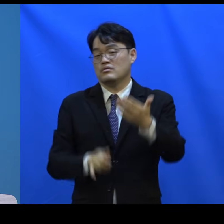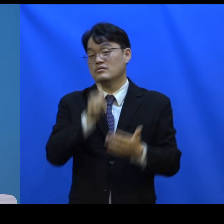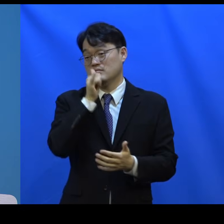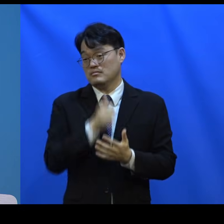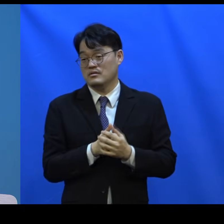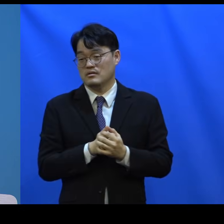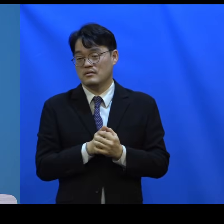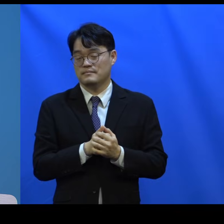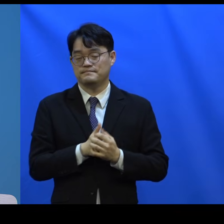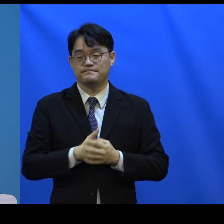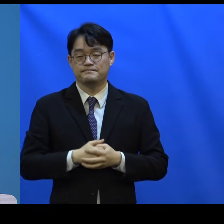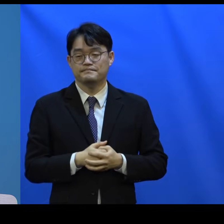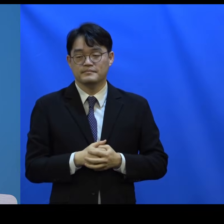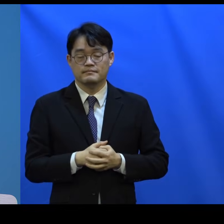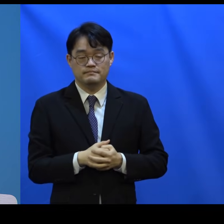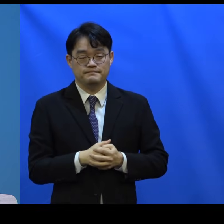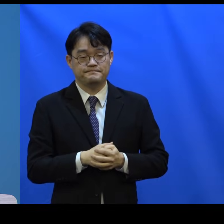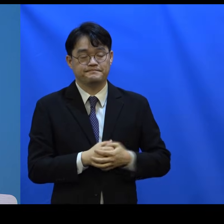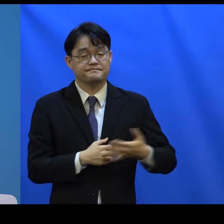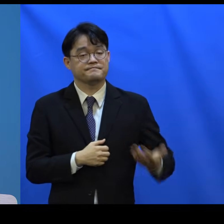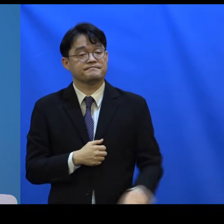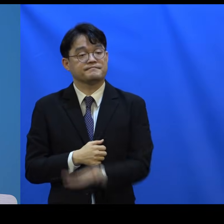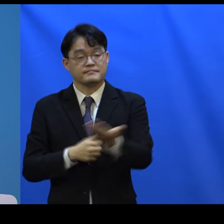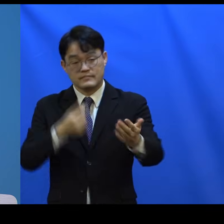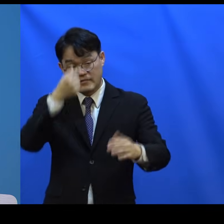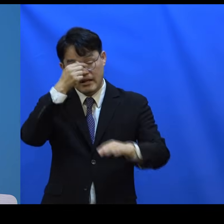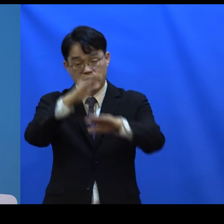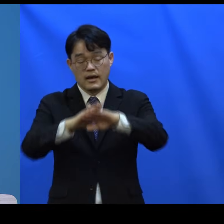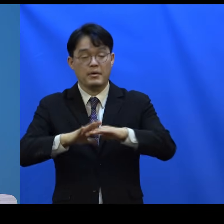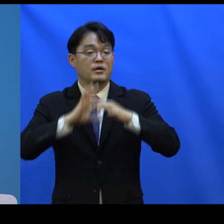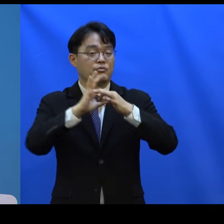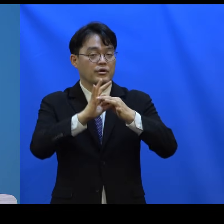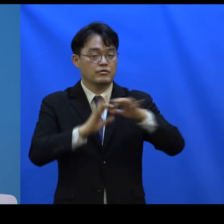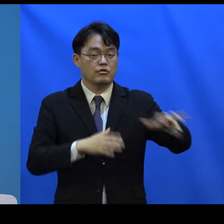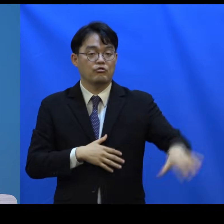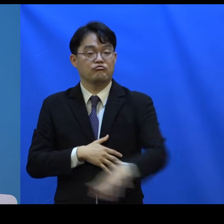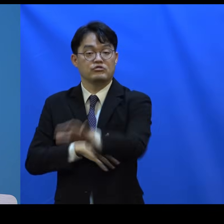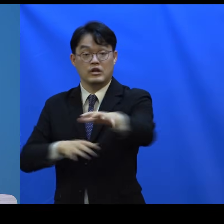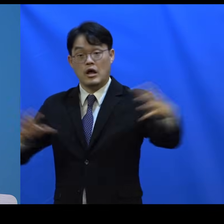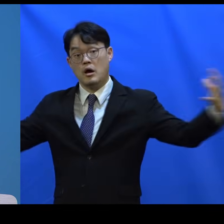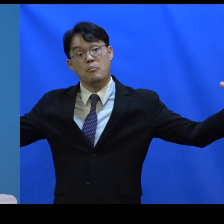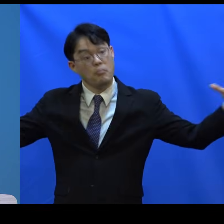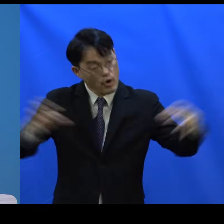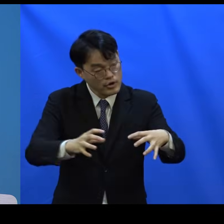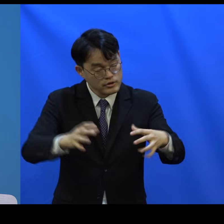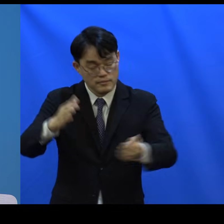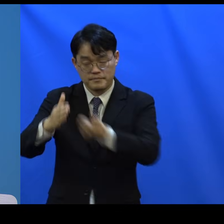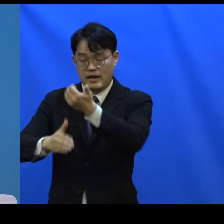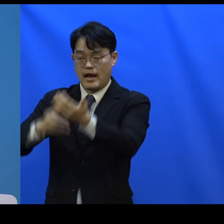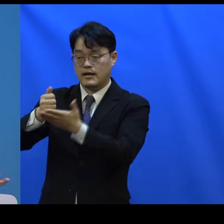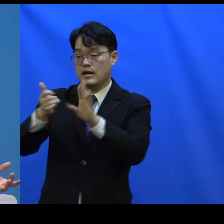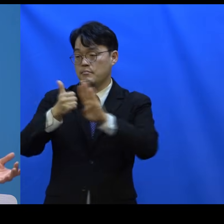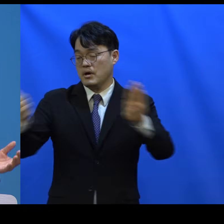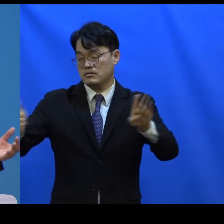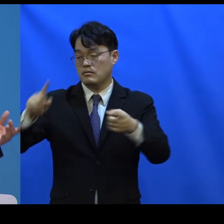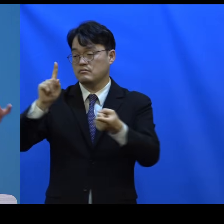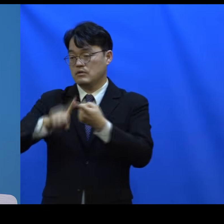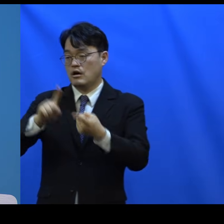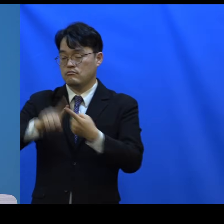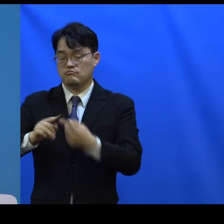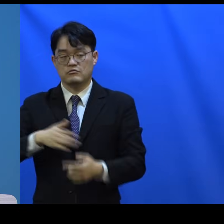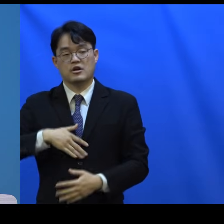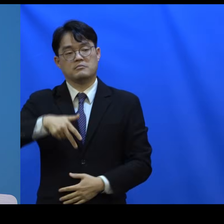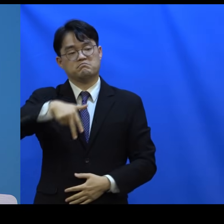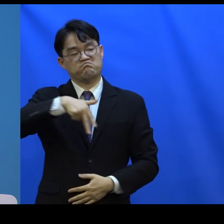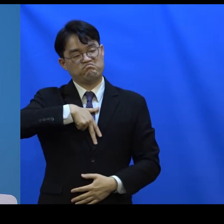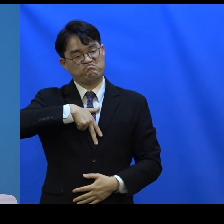예배해야 한다. 그래서 예배를 통하여 우리는 하나님의 백성의 아이덴티티를 지켜나가는 겁니다. 우리는 하나님의, 그러니까 여러분 주일날 우리가